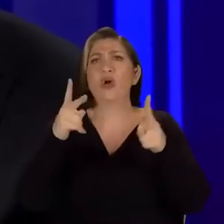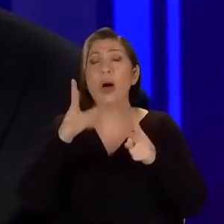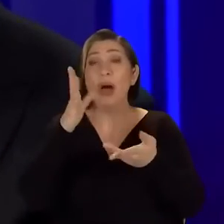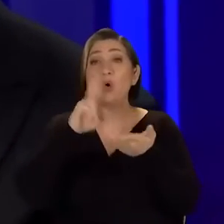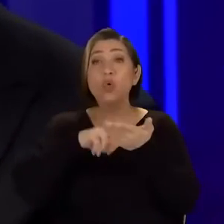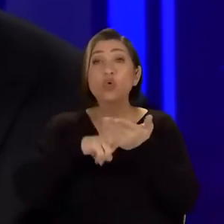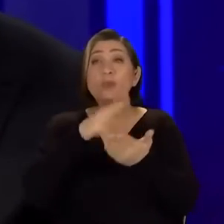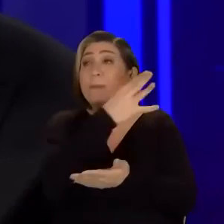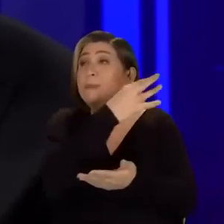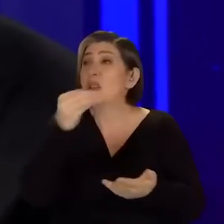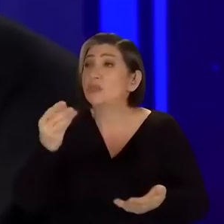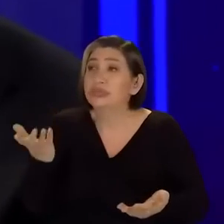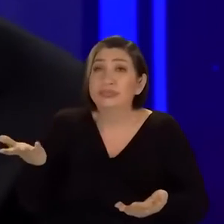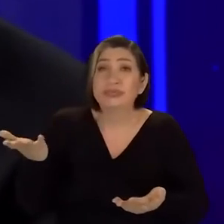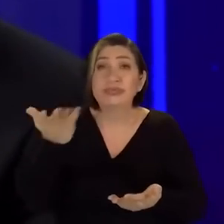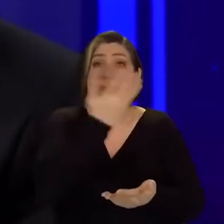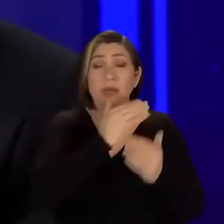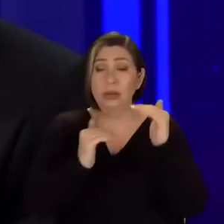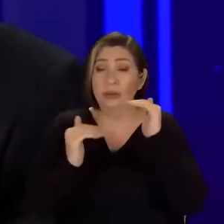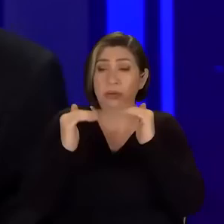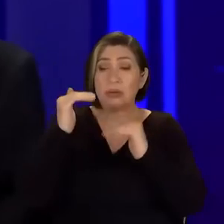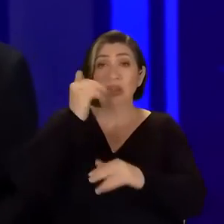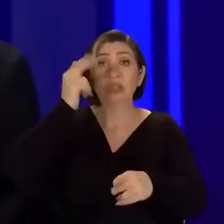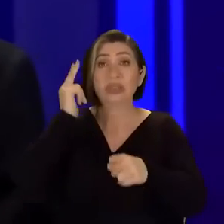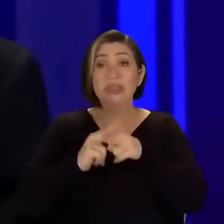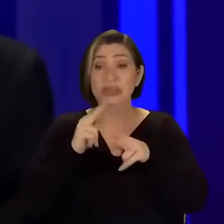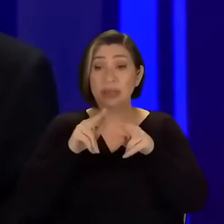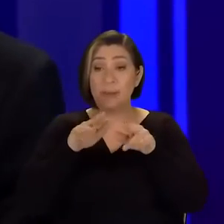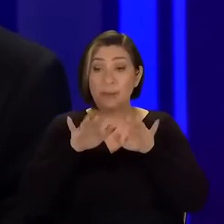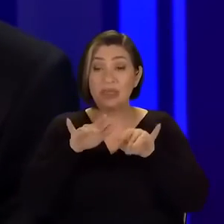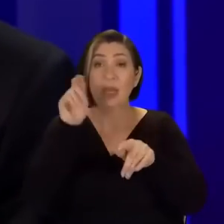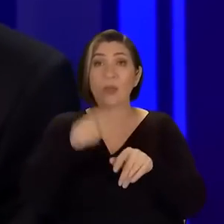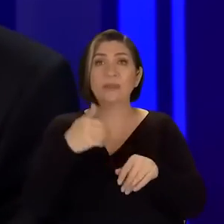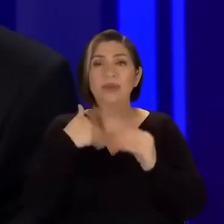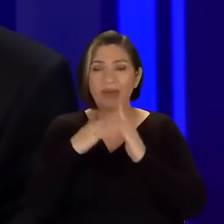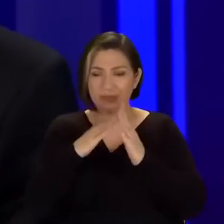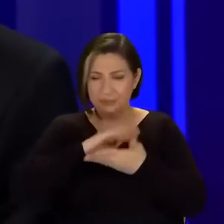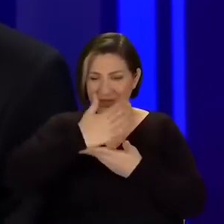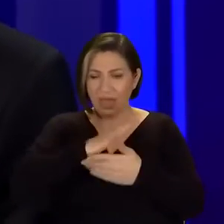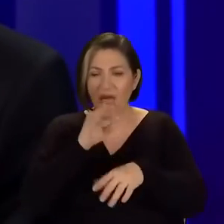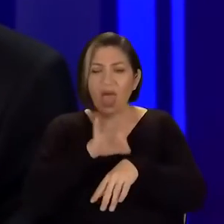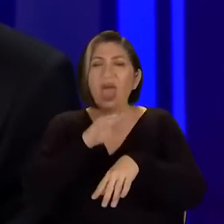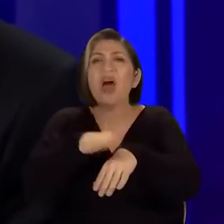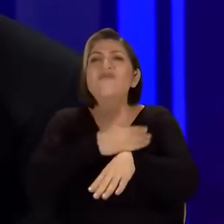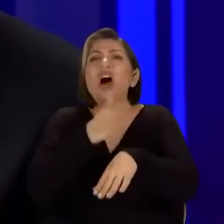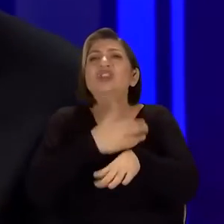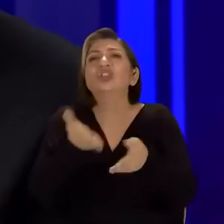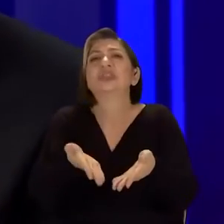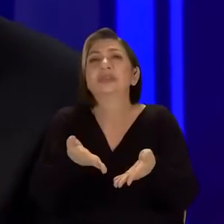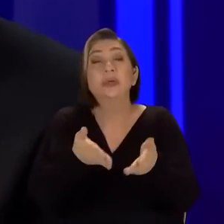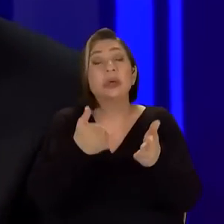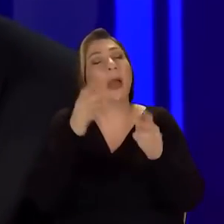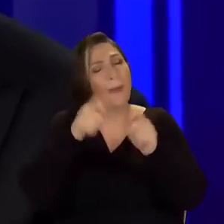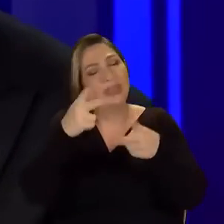üye sayısı milyonlar oldu, arttı. Artık hızlı makineler yapabiliyor. Biz evimizdeki laptopla yapamıyoruz. Aslında teorik